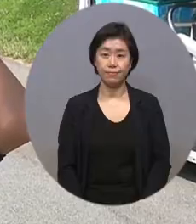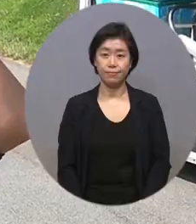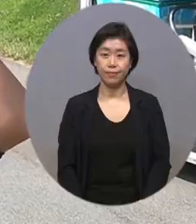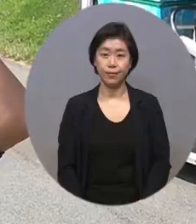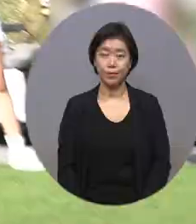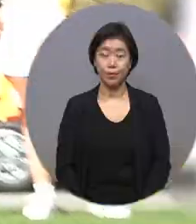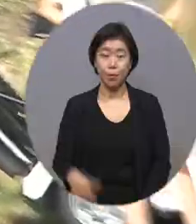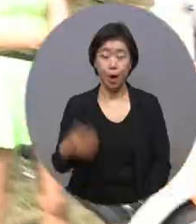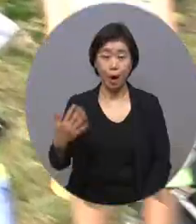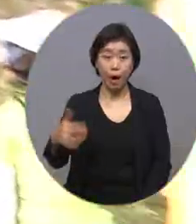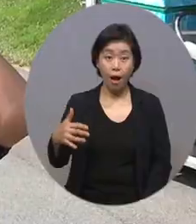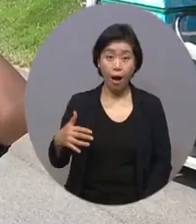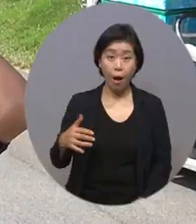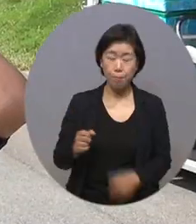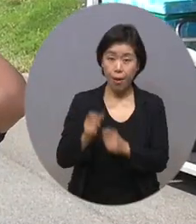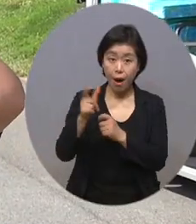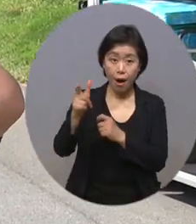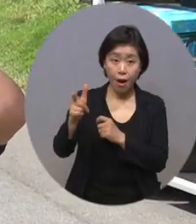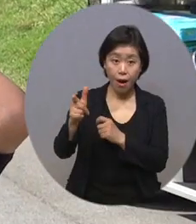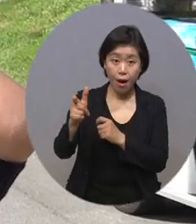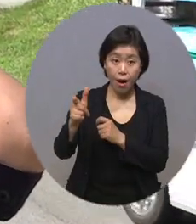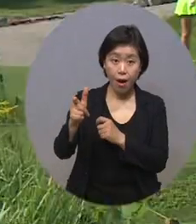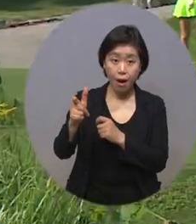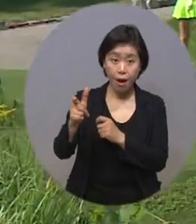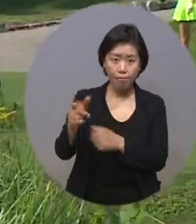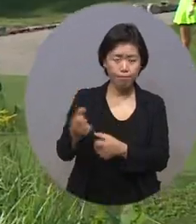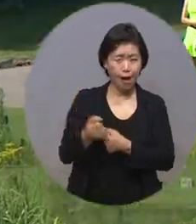야, 어. 땡겨졌다. 볼 맞고?